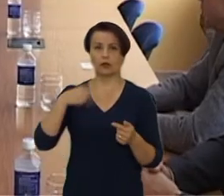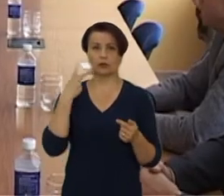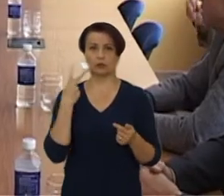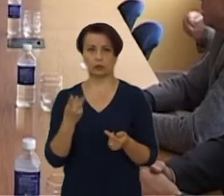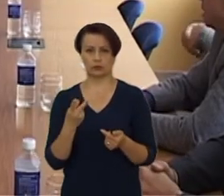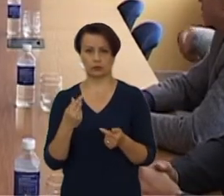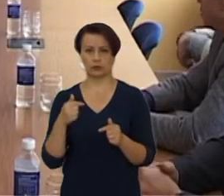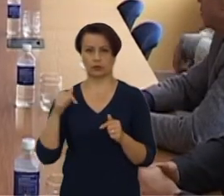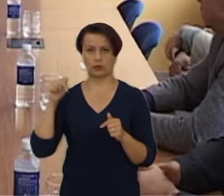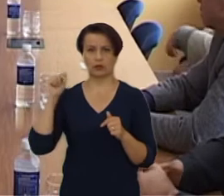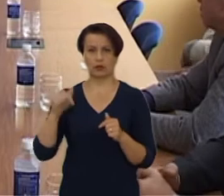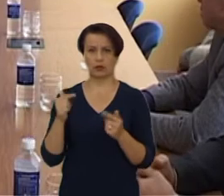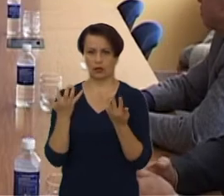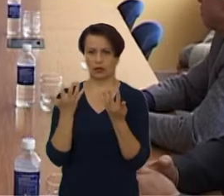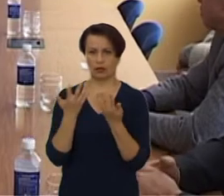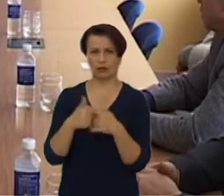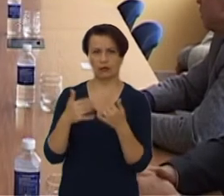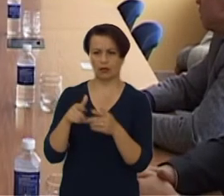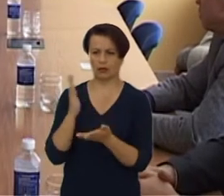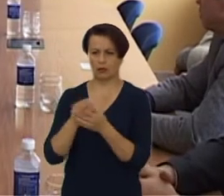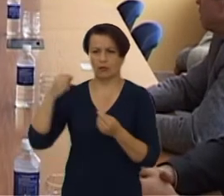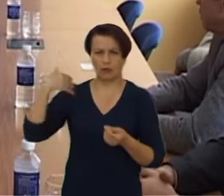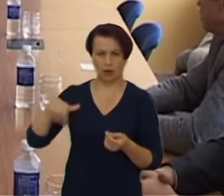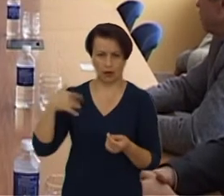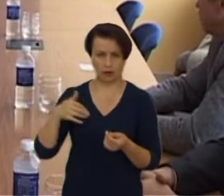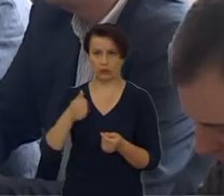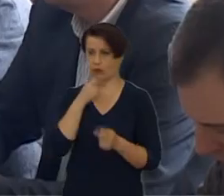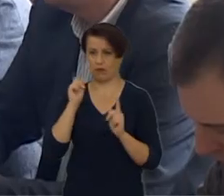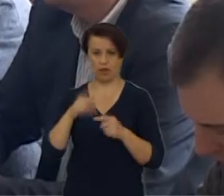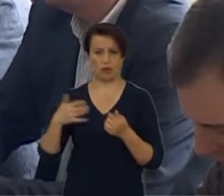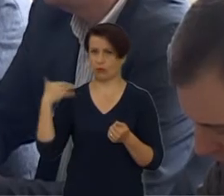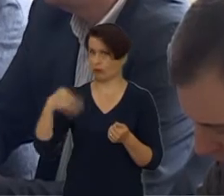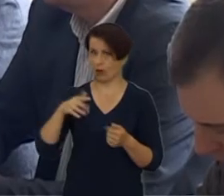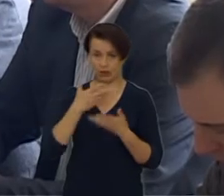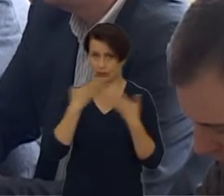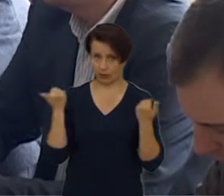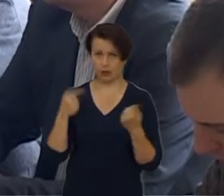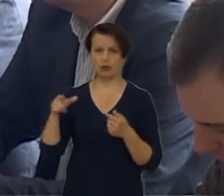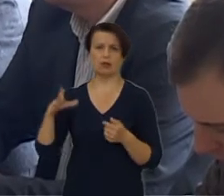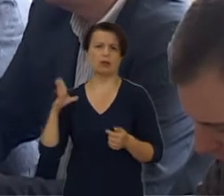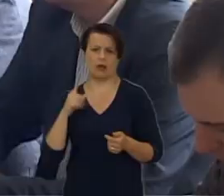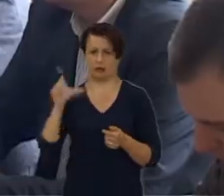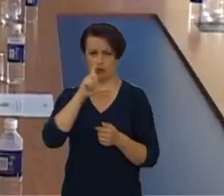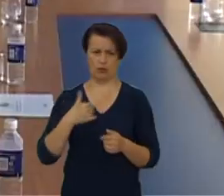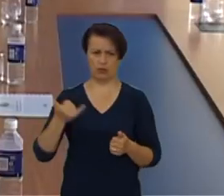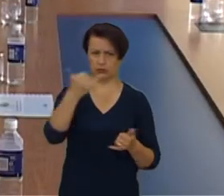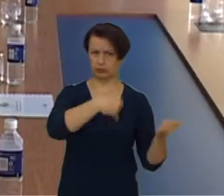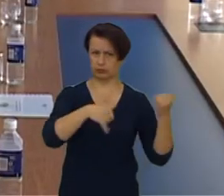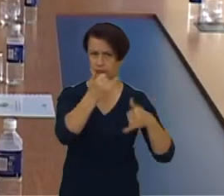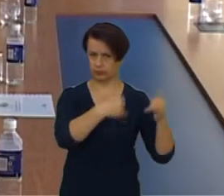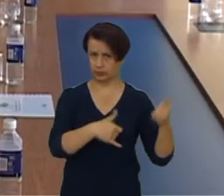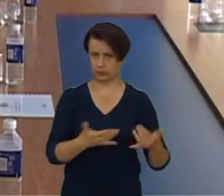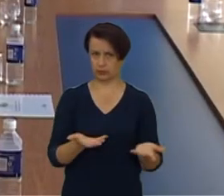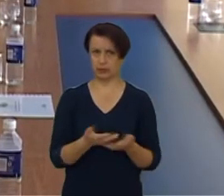iš cheminiai preparatai yra arba brangus, o jeigu nebrangus, tai tada negalima naudoti juos laukuose,